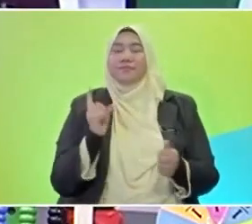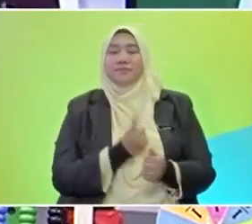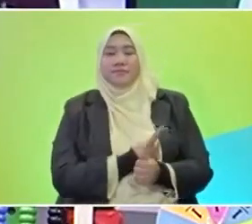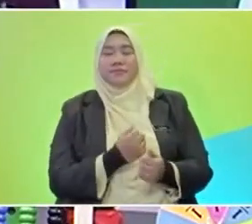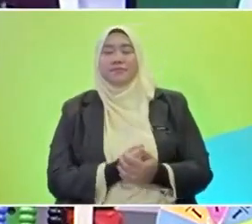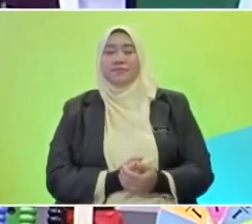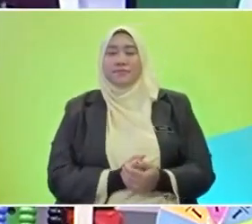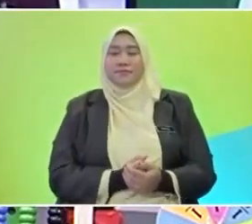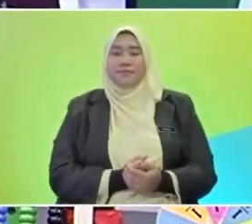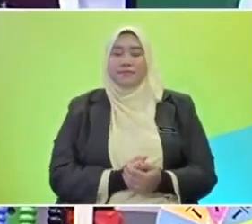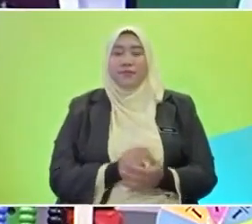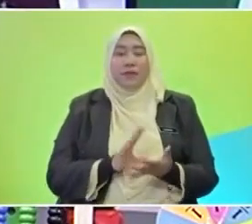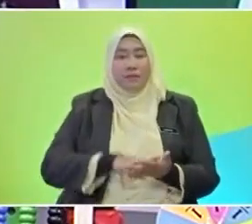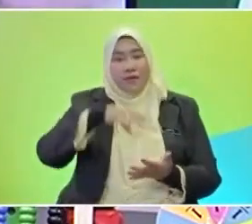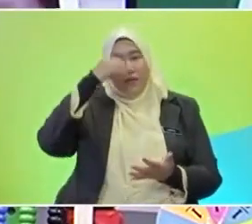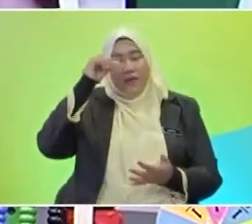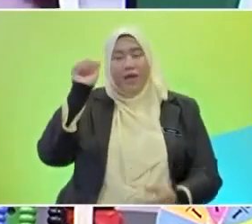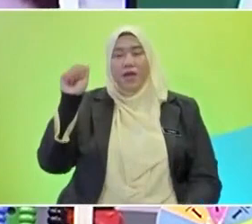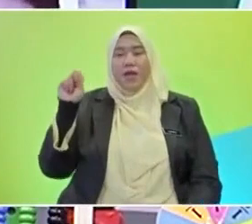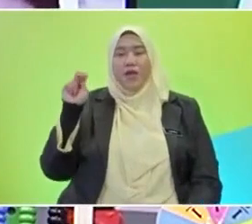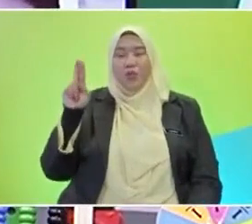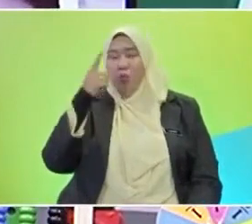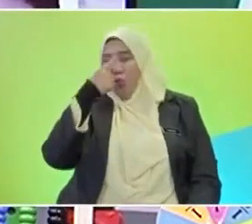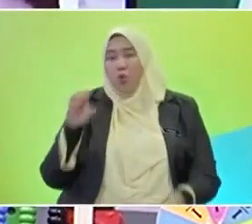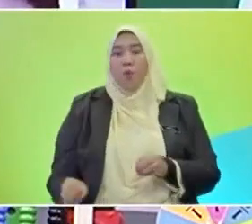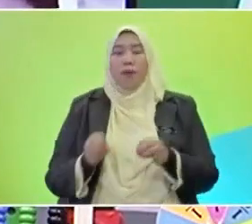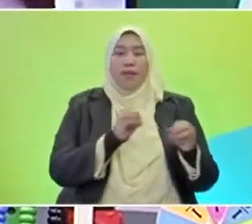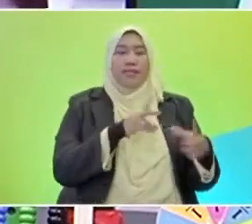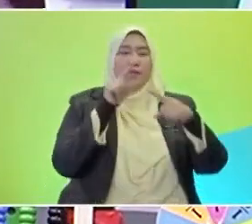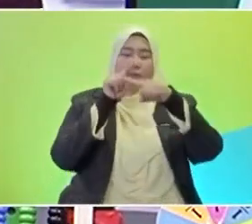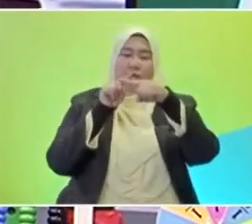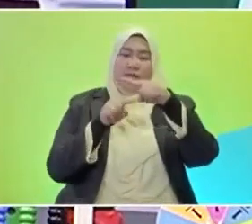kita sedang belajar tentang anu untuk operasi bahagia